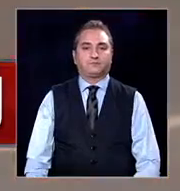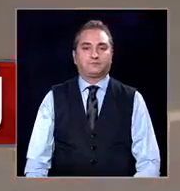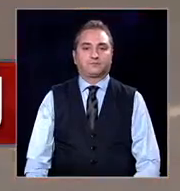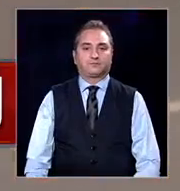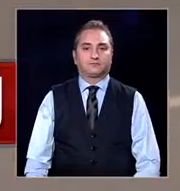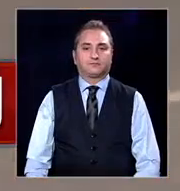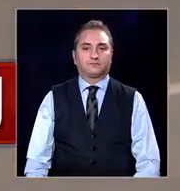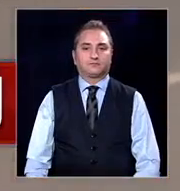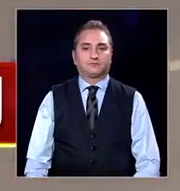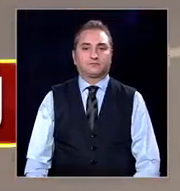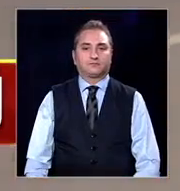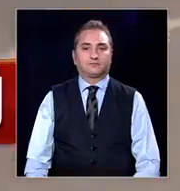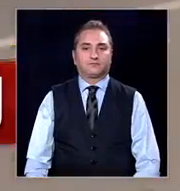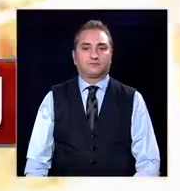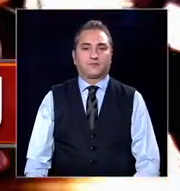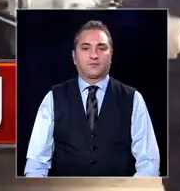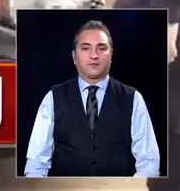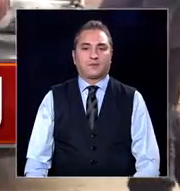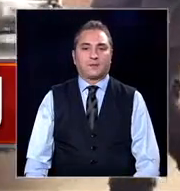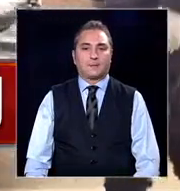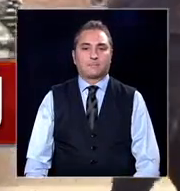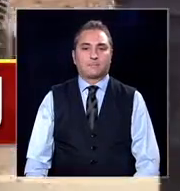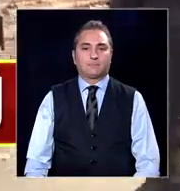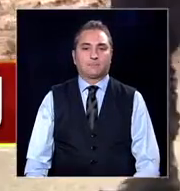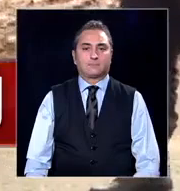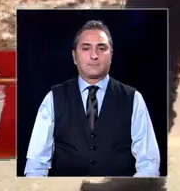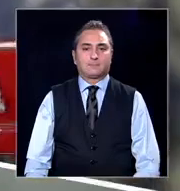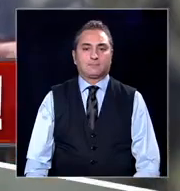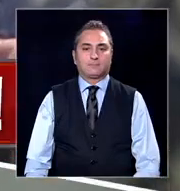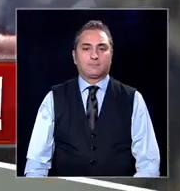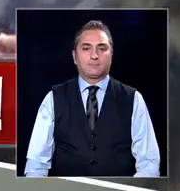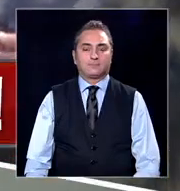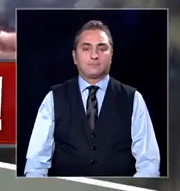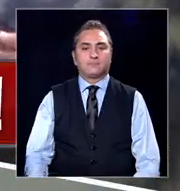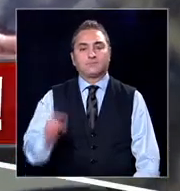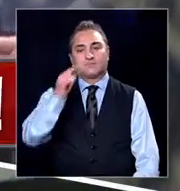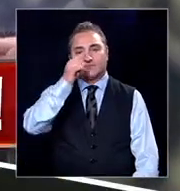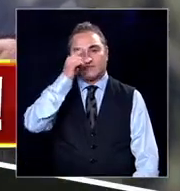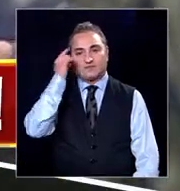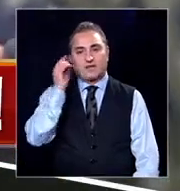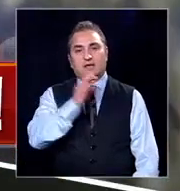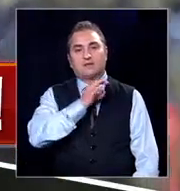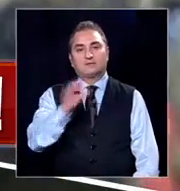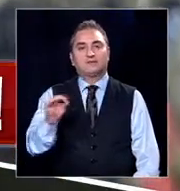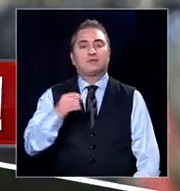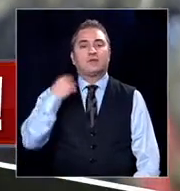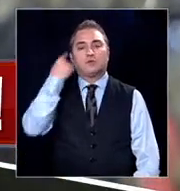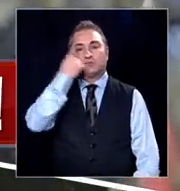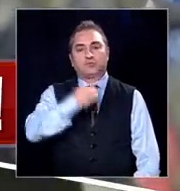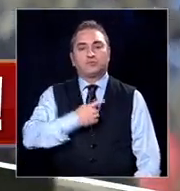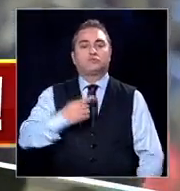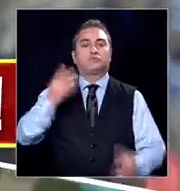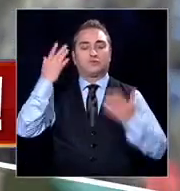Bu evden son çıkışı halde göreceğim ben onu. Sadece bakacağım, yüzünü göreceğim. Talihsiz kadın yüzü ve vücudu mosmor